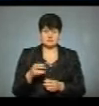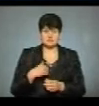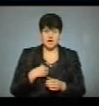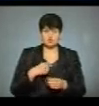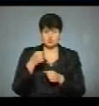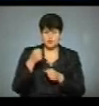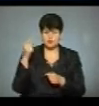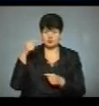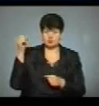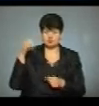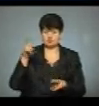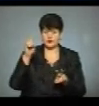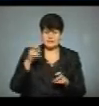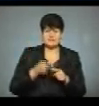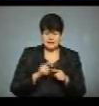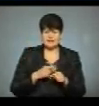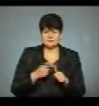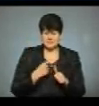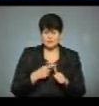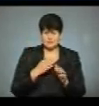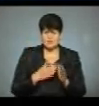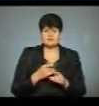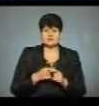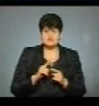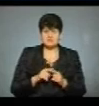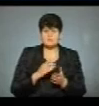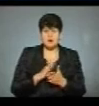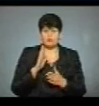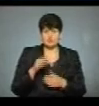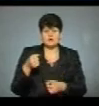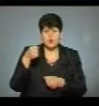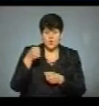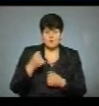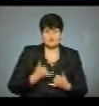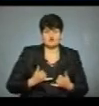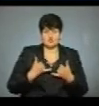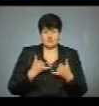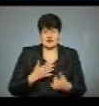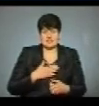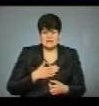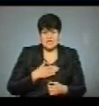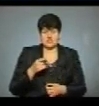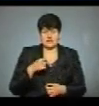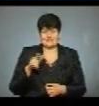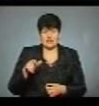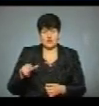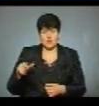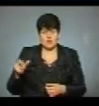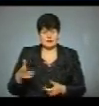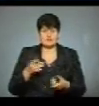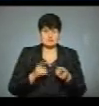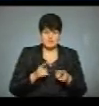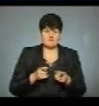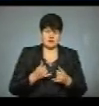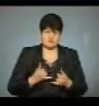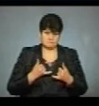Сонця – це кубок, який так і планувався. Це мав бути кубок вшанування тих наших тернополян, які справді